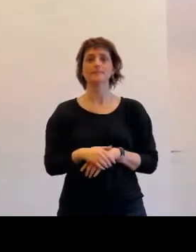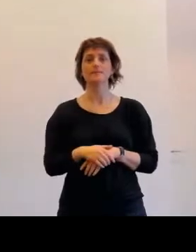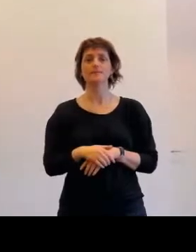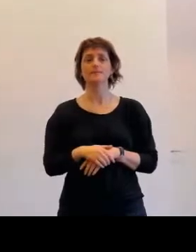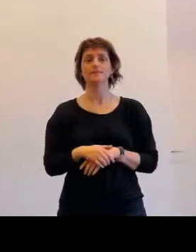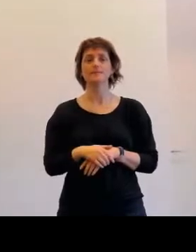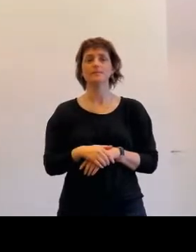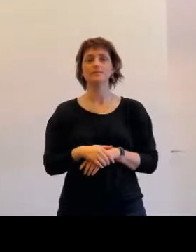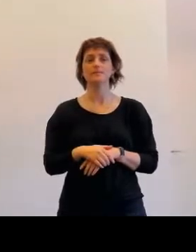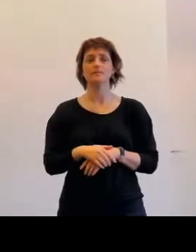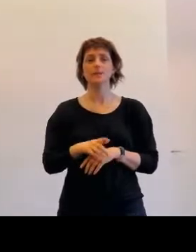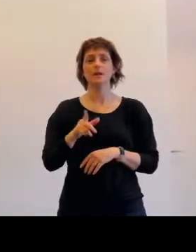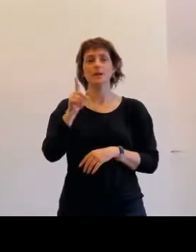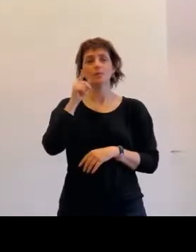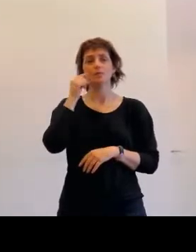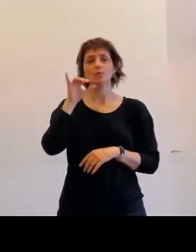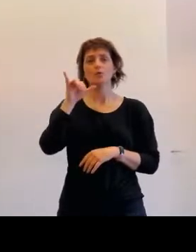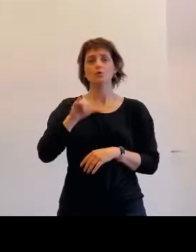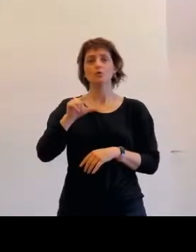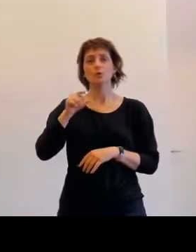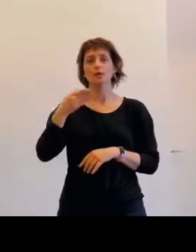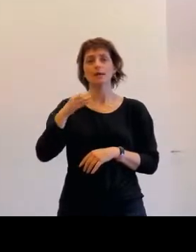Présente. Laura Ilmaz.